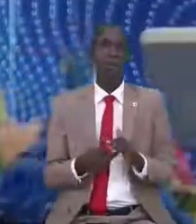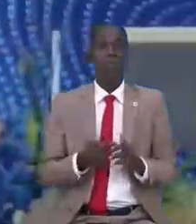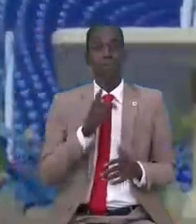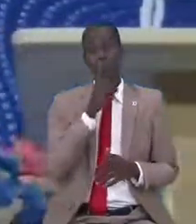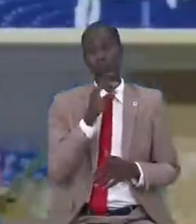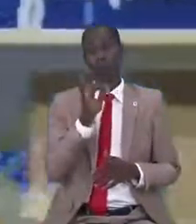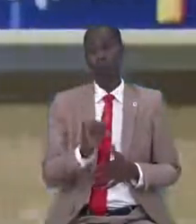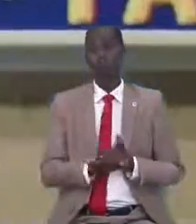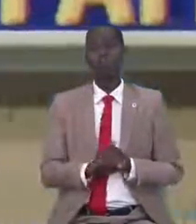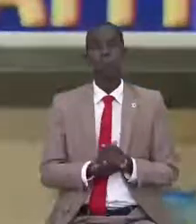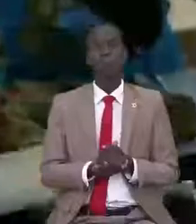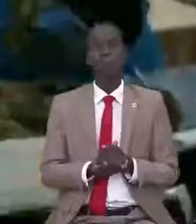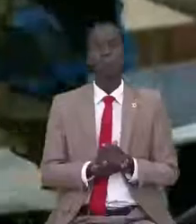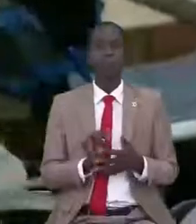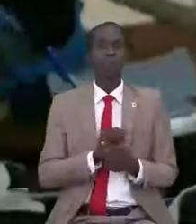fait,